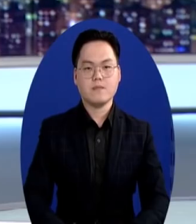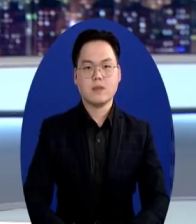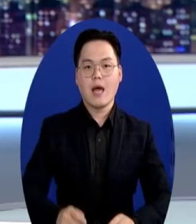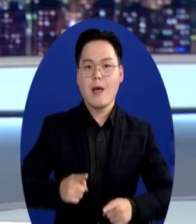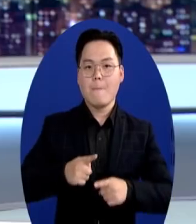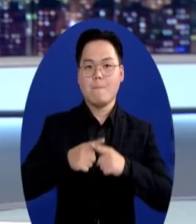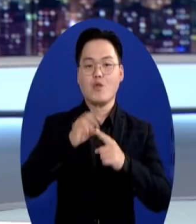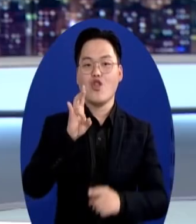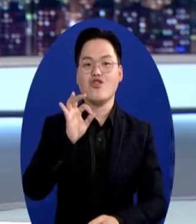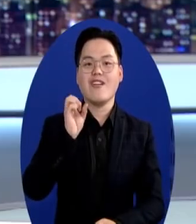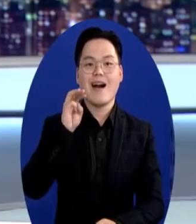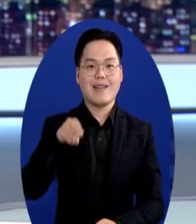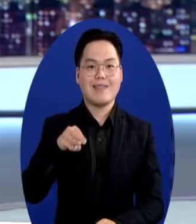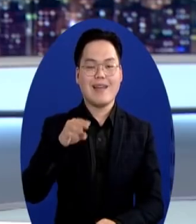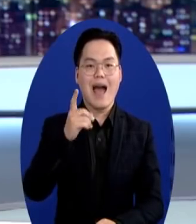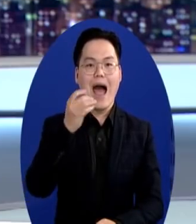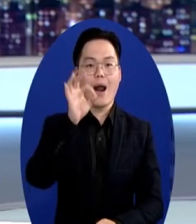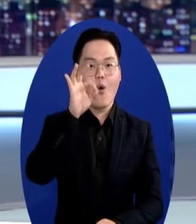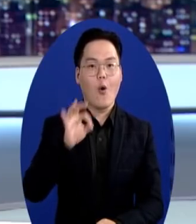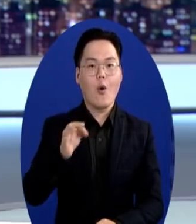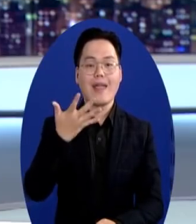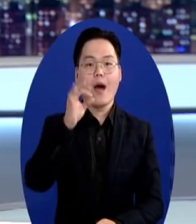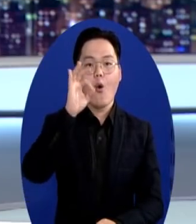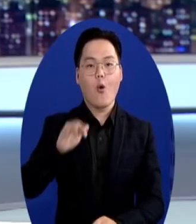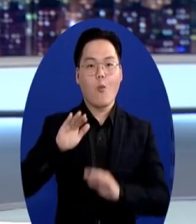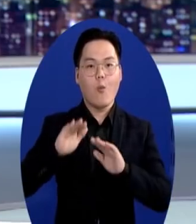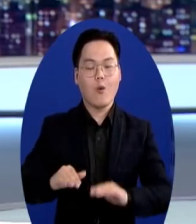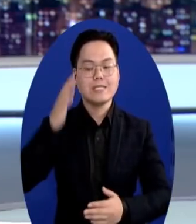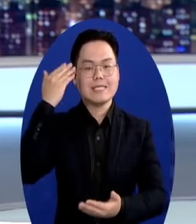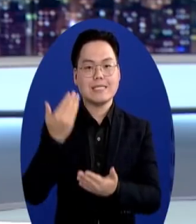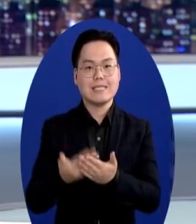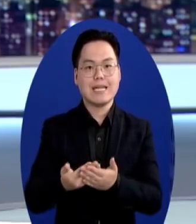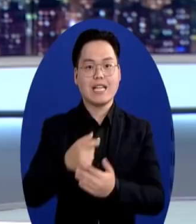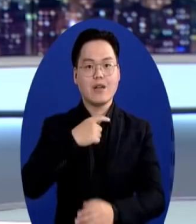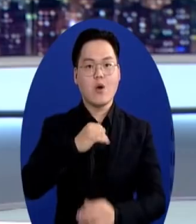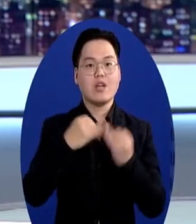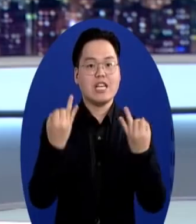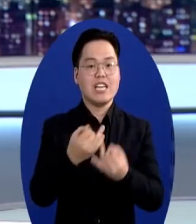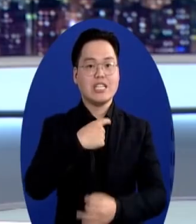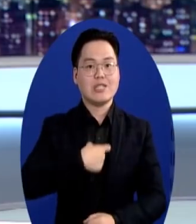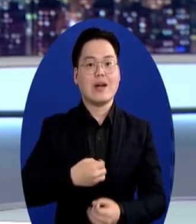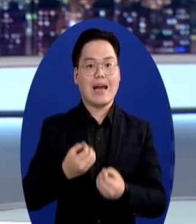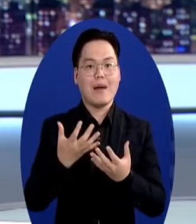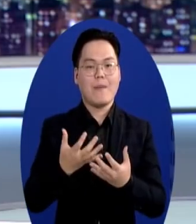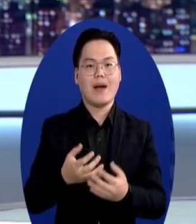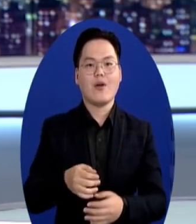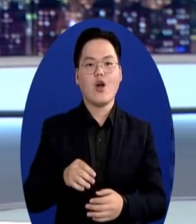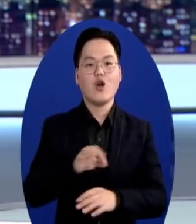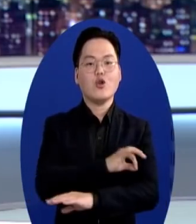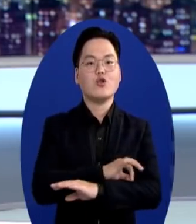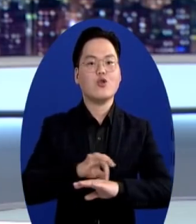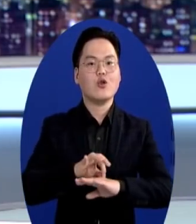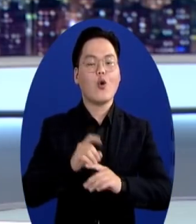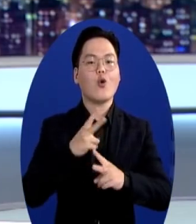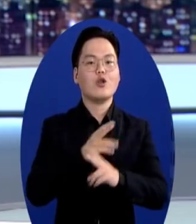Нэмэгдсэн өртгийн албан татварын 10% 5% болгож бууруулах саналыг улсын хурлын гишүүн бүрдэрж улсын хурлд гаргаж холбогдох хуулийн төслийг өргөн мэдүүлээд